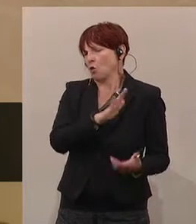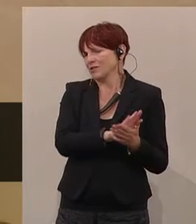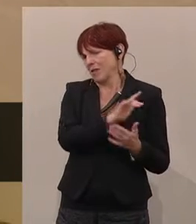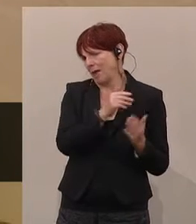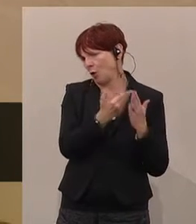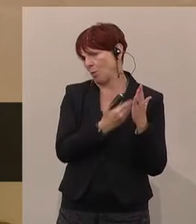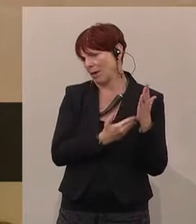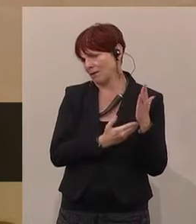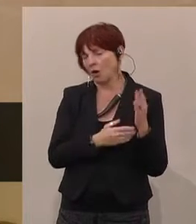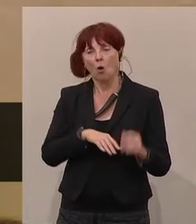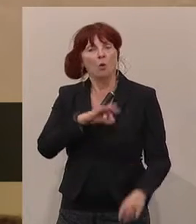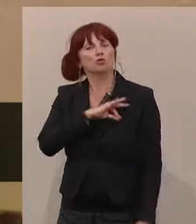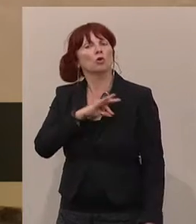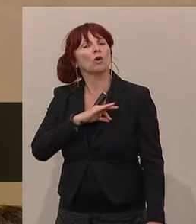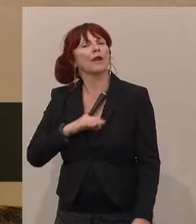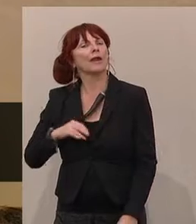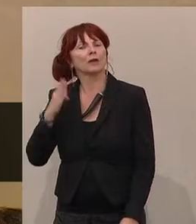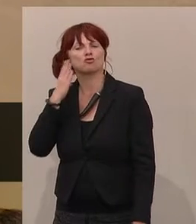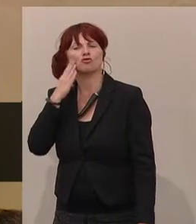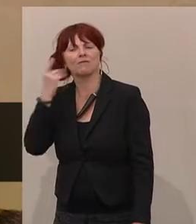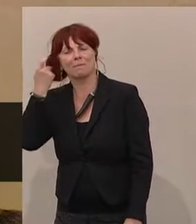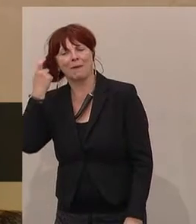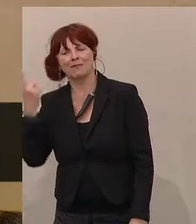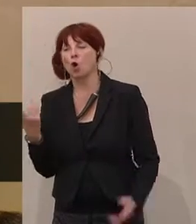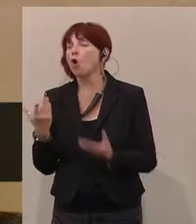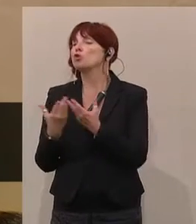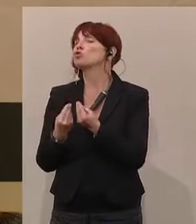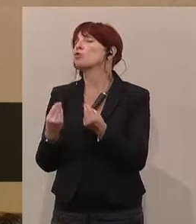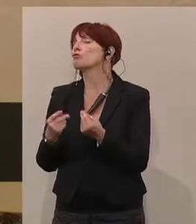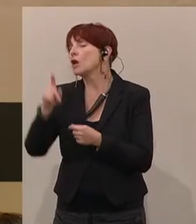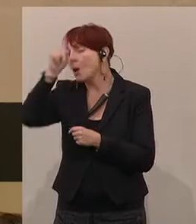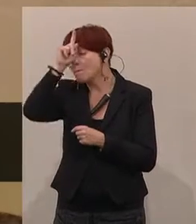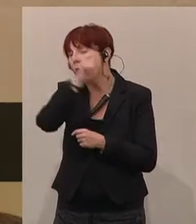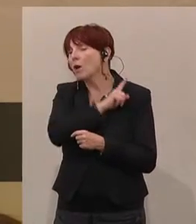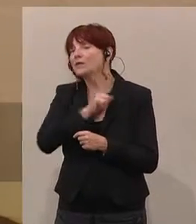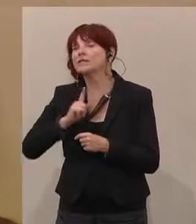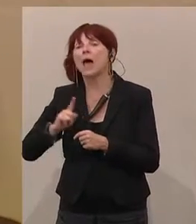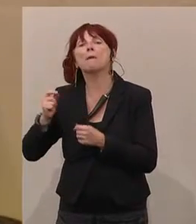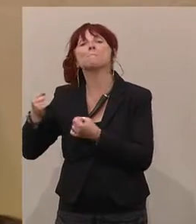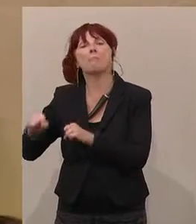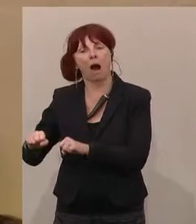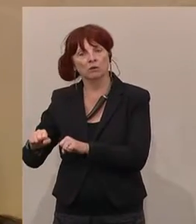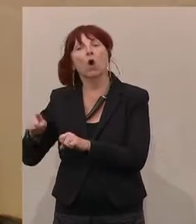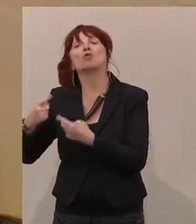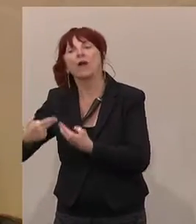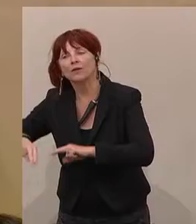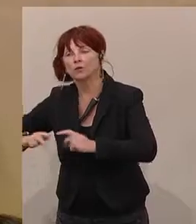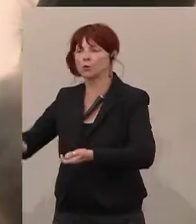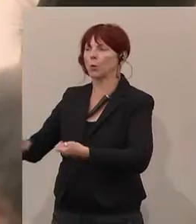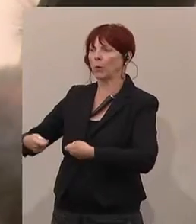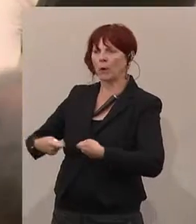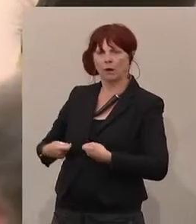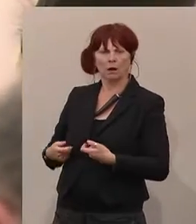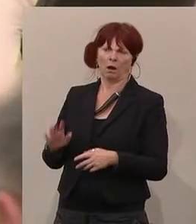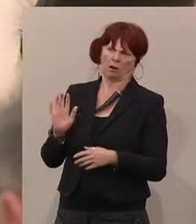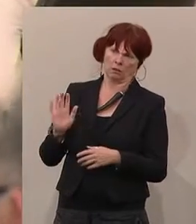meinen, naja, wenn es dann zu viele Polizeibefugnisse sind, dann werden wir es unter Umständen wieder zurücknehmen. Das ist schon auch die Tendenz, die mir Sorgen macht. Weil